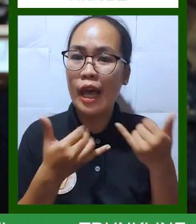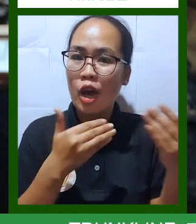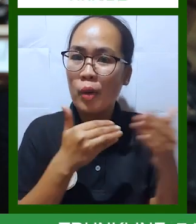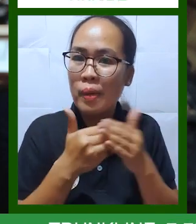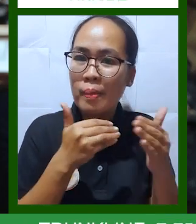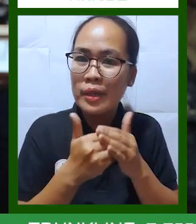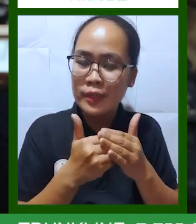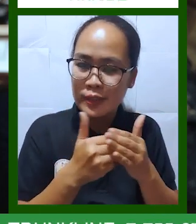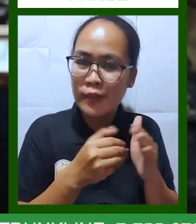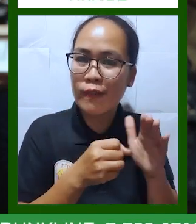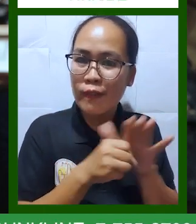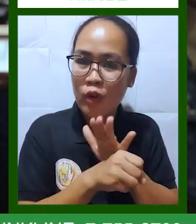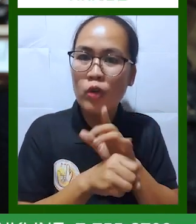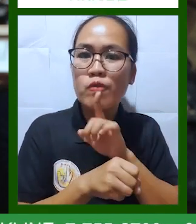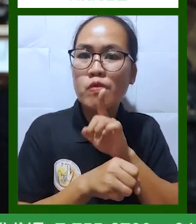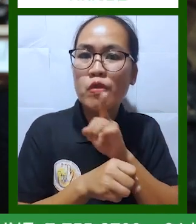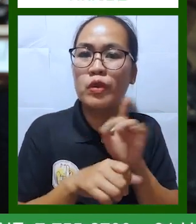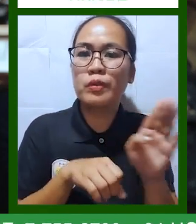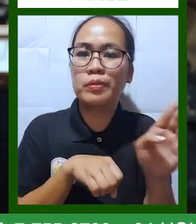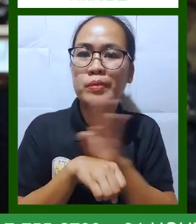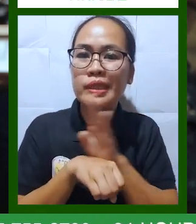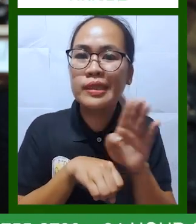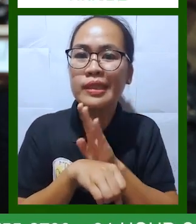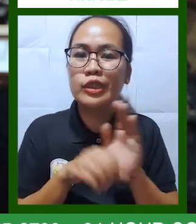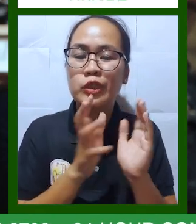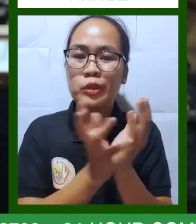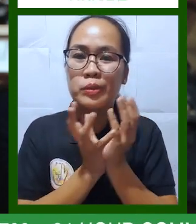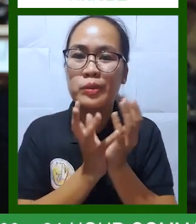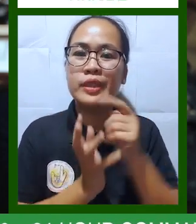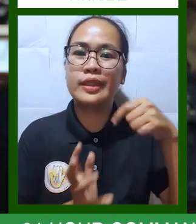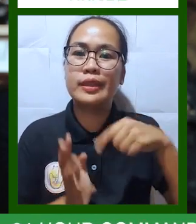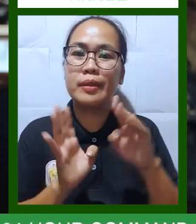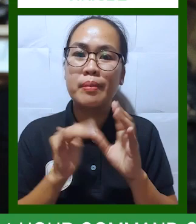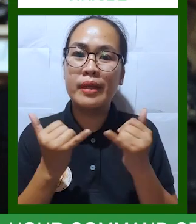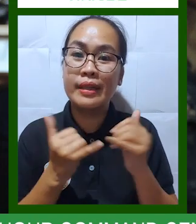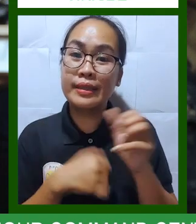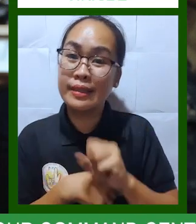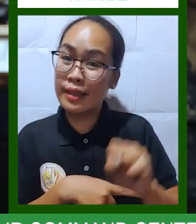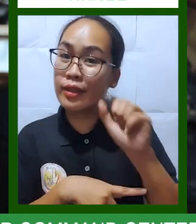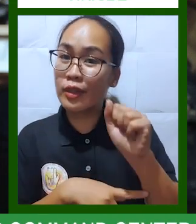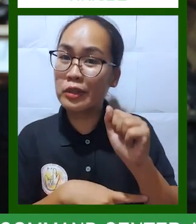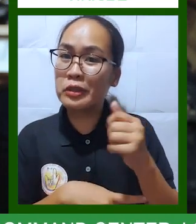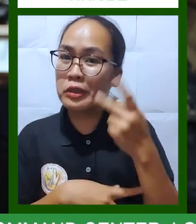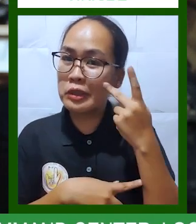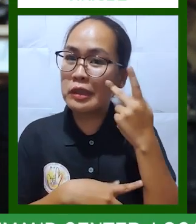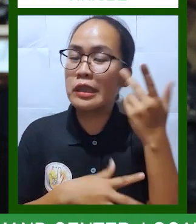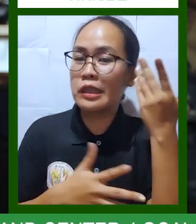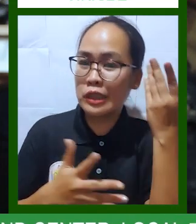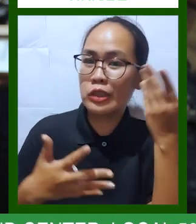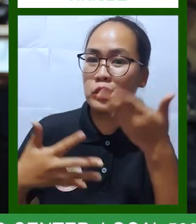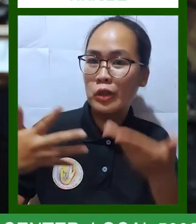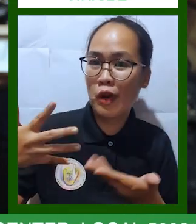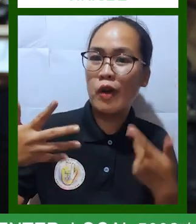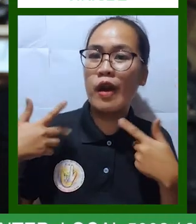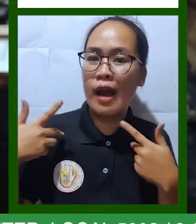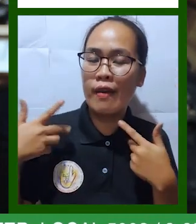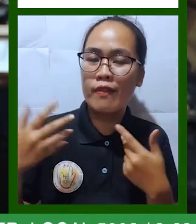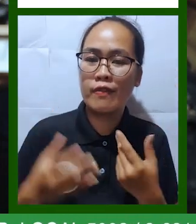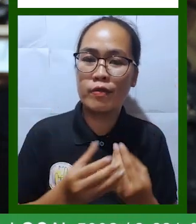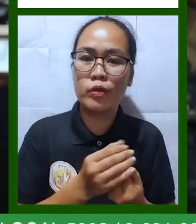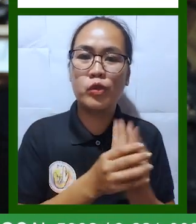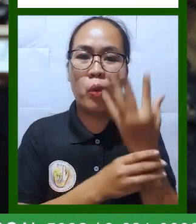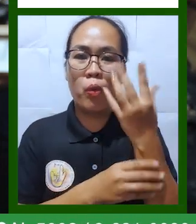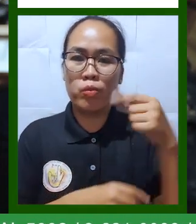magandang indikasyon po ito na ang business community natin in Barangay San Antonio is growing at nakakatuwa